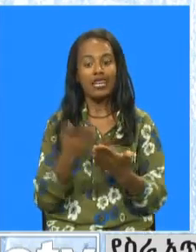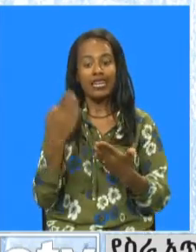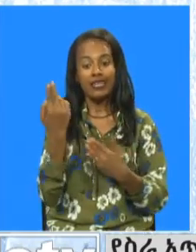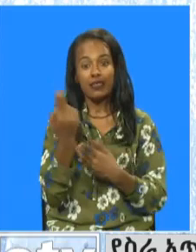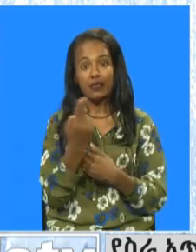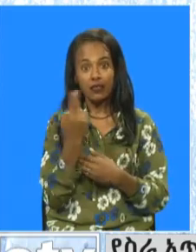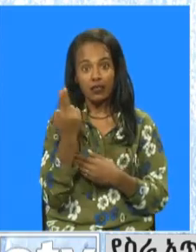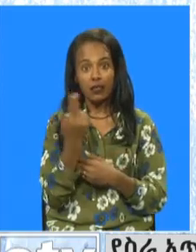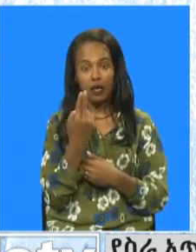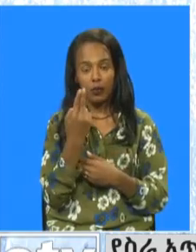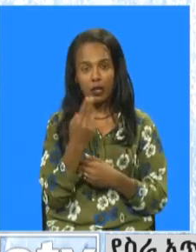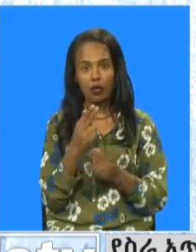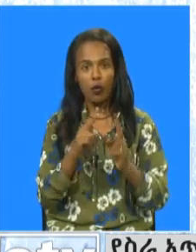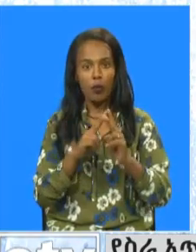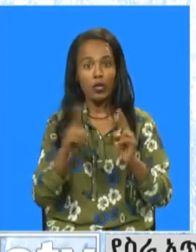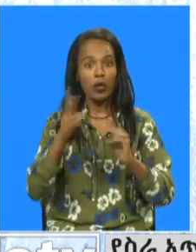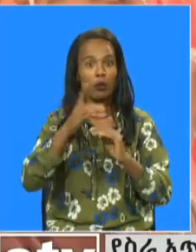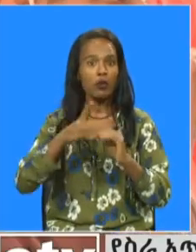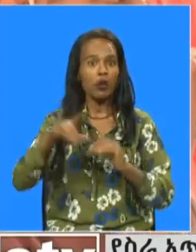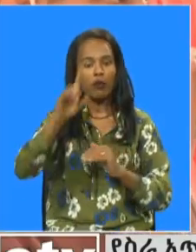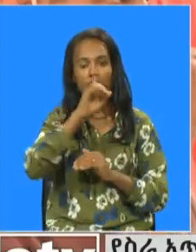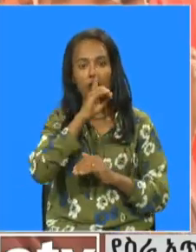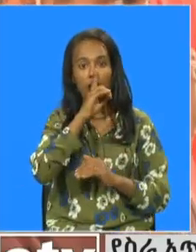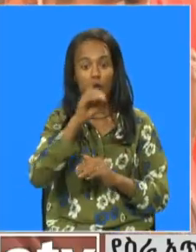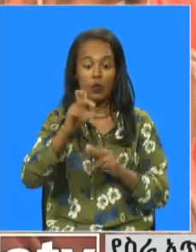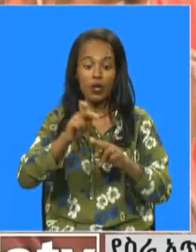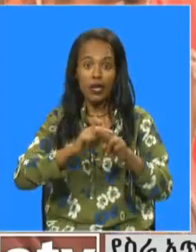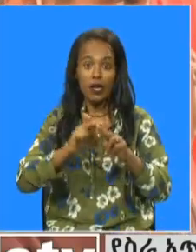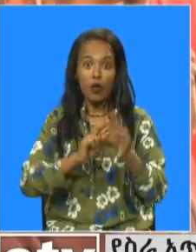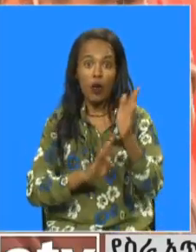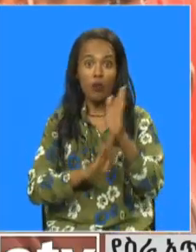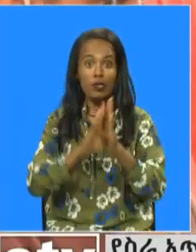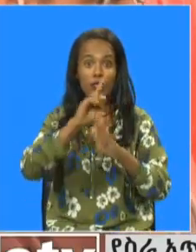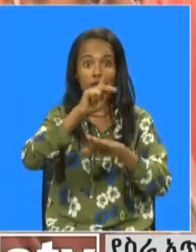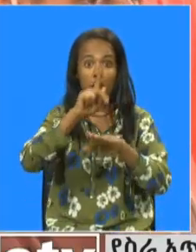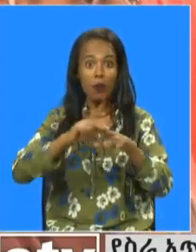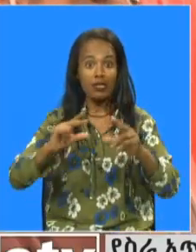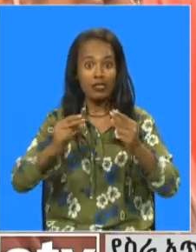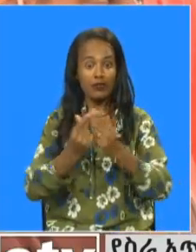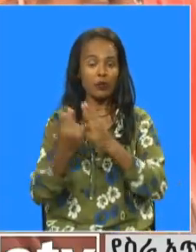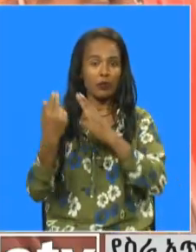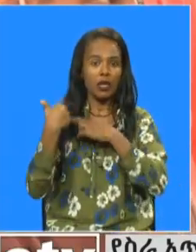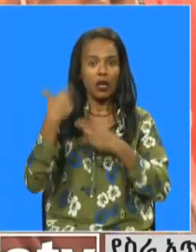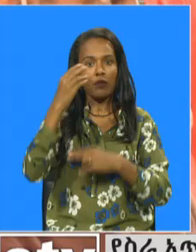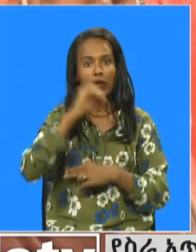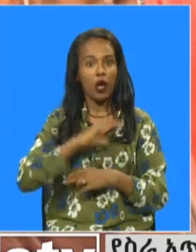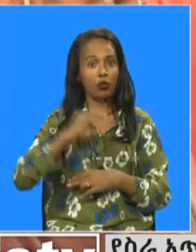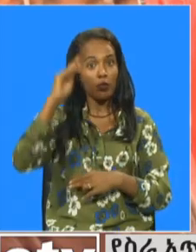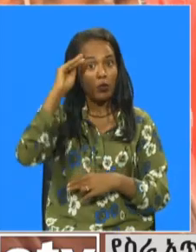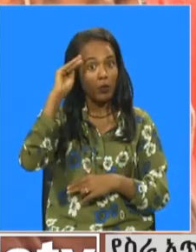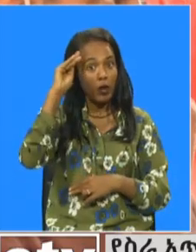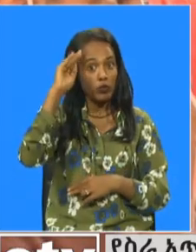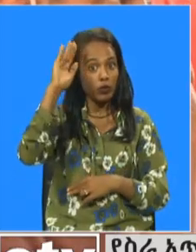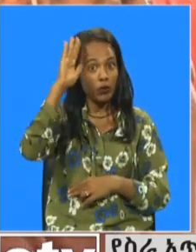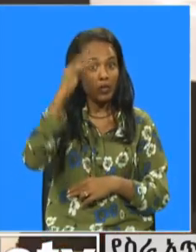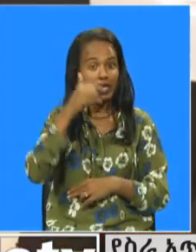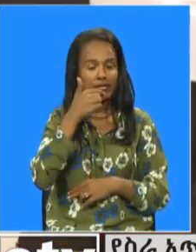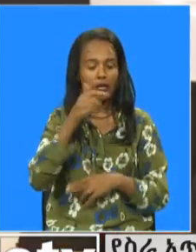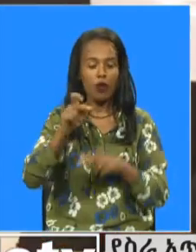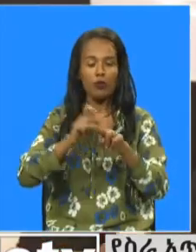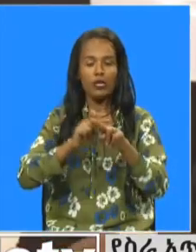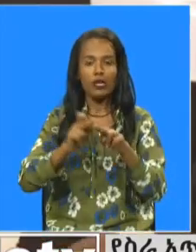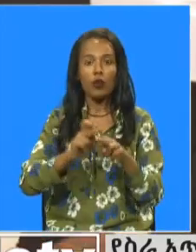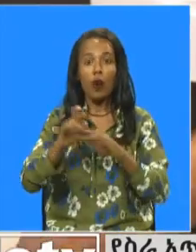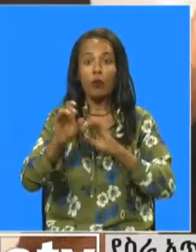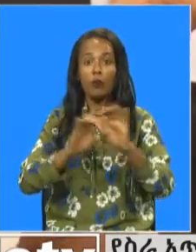ጠቀሜታው እጅግ ከፍተኛ ነው። የድሬዳዋ ብልጽግና ፓርቲ ጽህፈት ቤት ኃላፊ አቶ መብራቱ ገብረየስ እንዳሉት